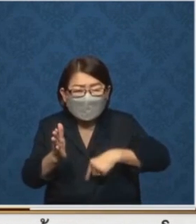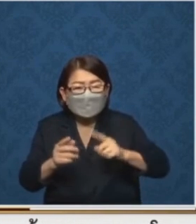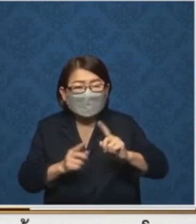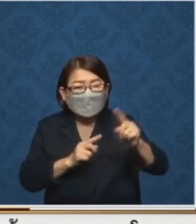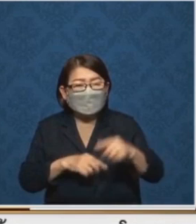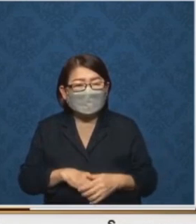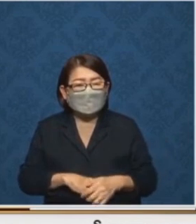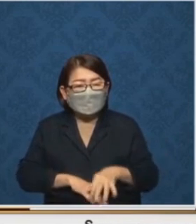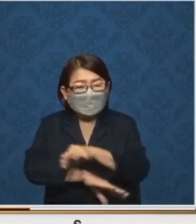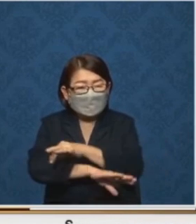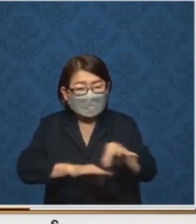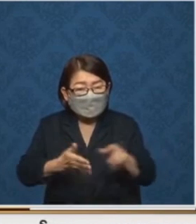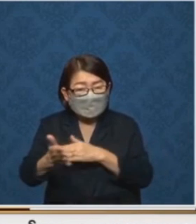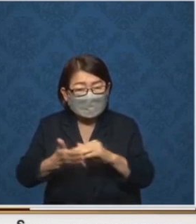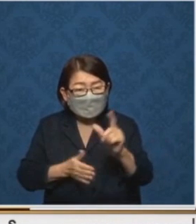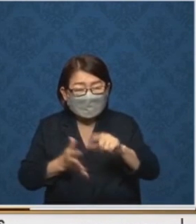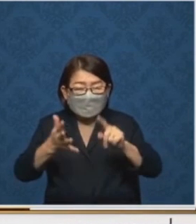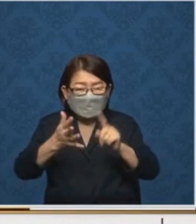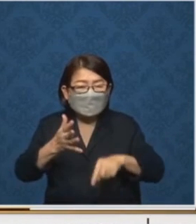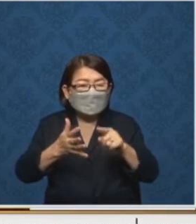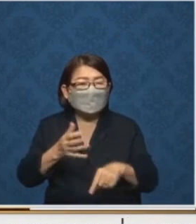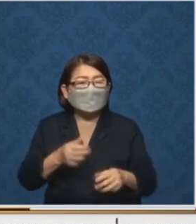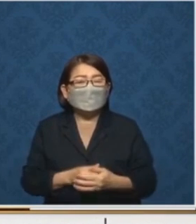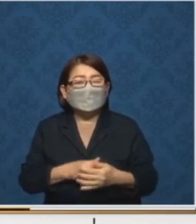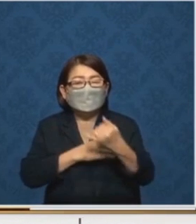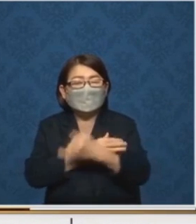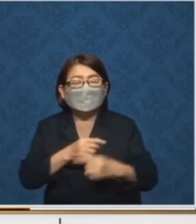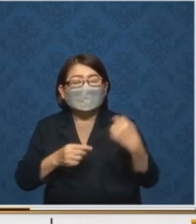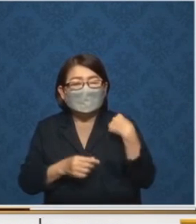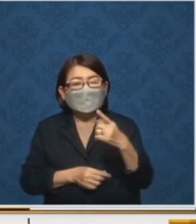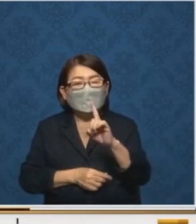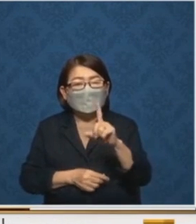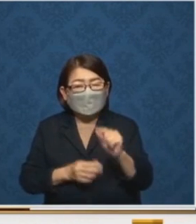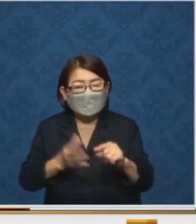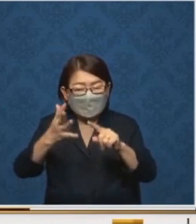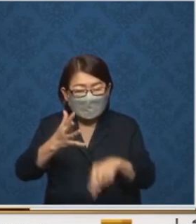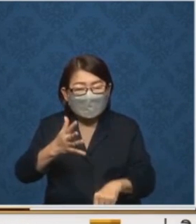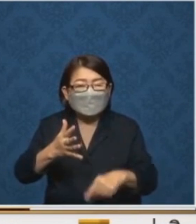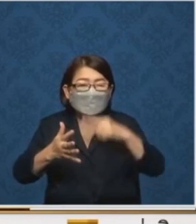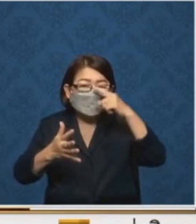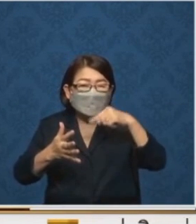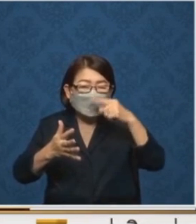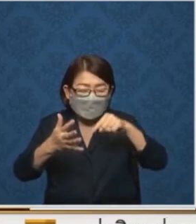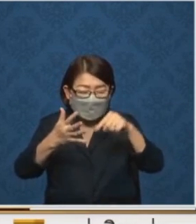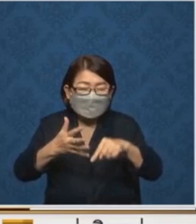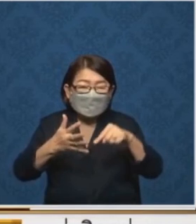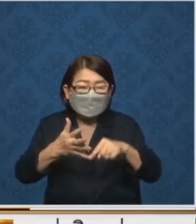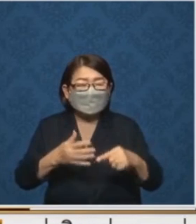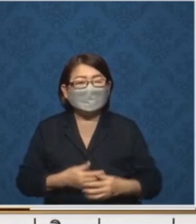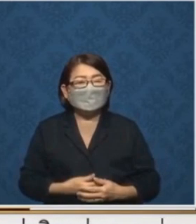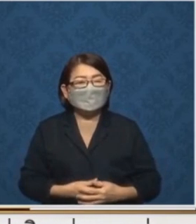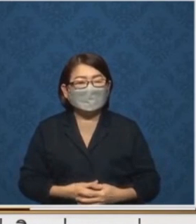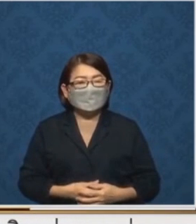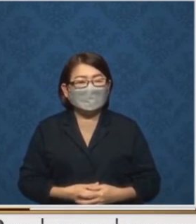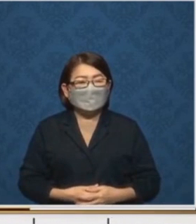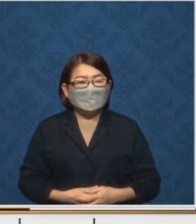ครั้งที่แล้วผมเคยยกมือกลาบใหท่านนายกคนเอกประยุตจัโอชาลาออก ท่านก็เฉยเท่าน